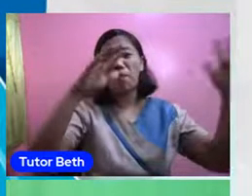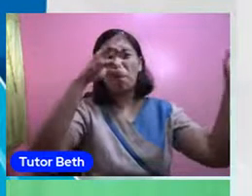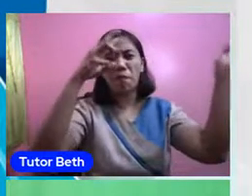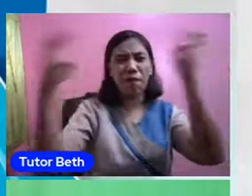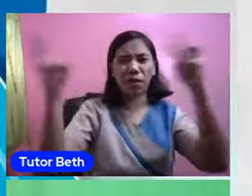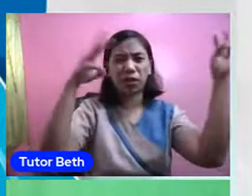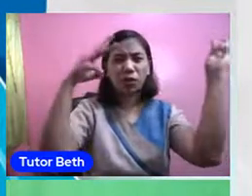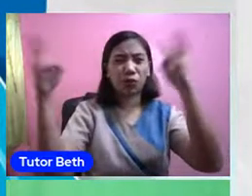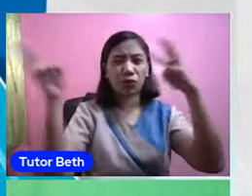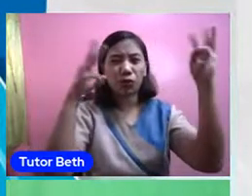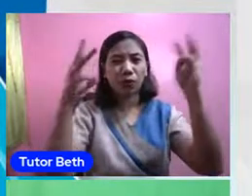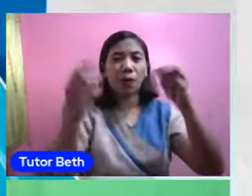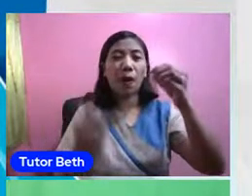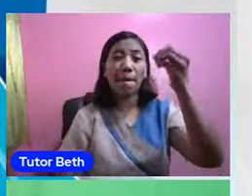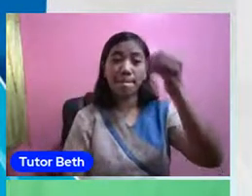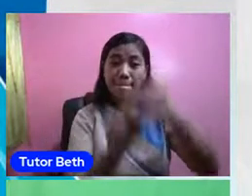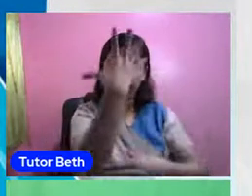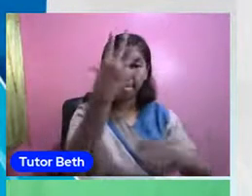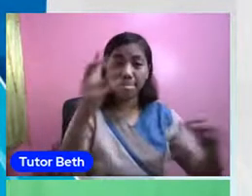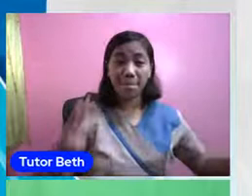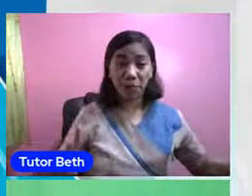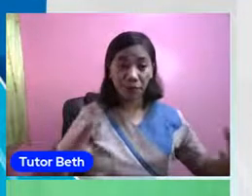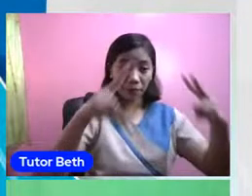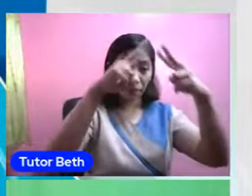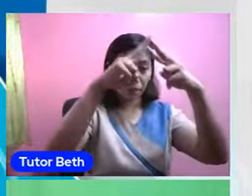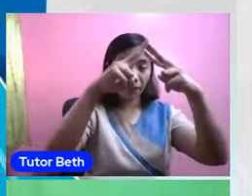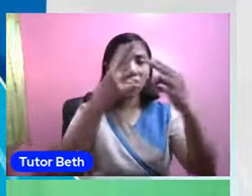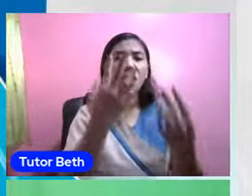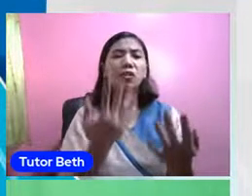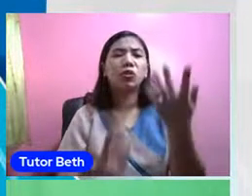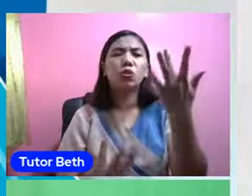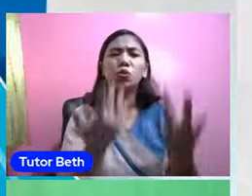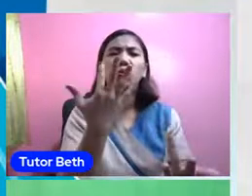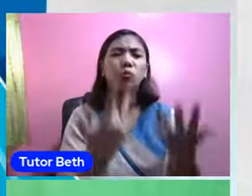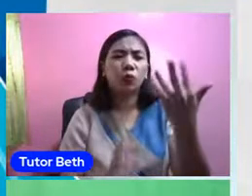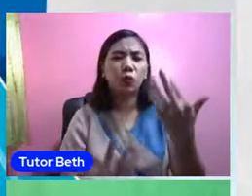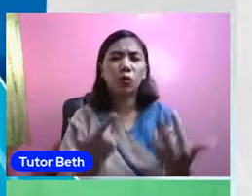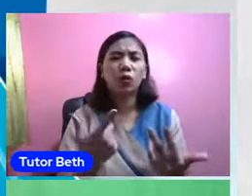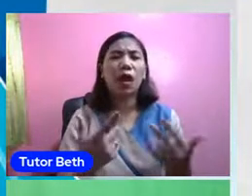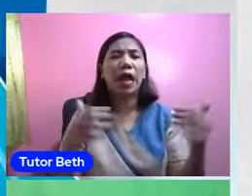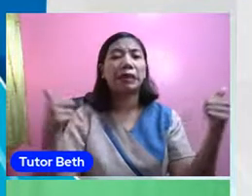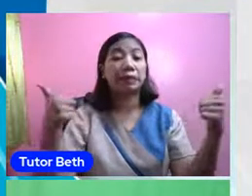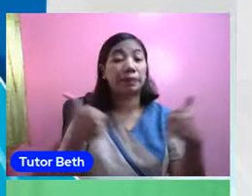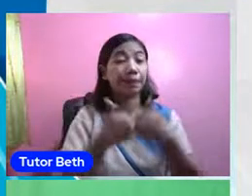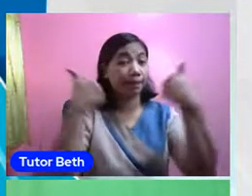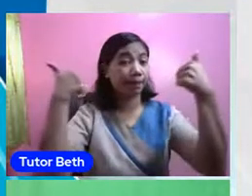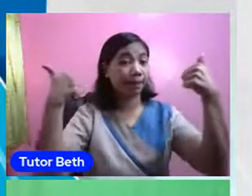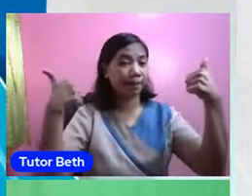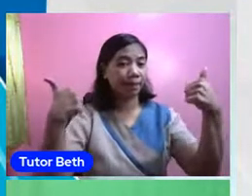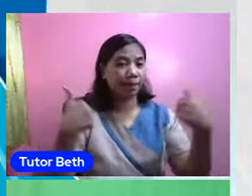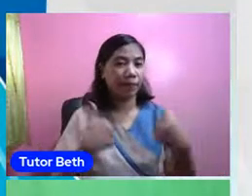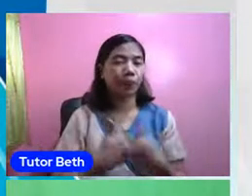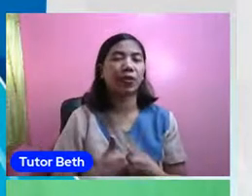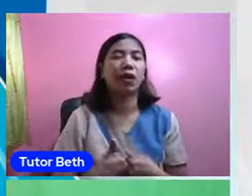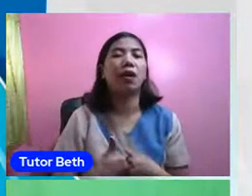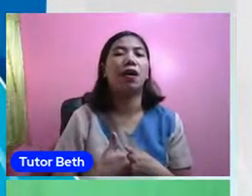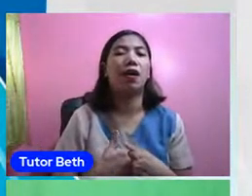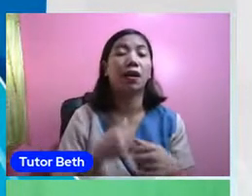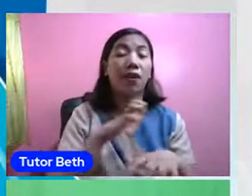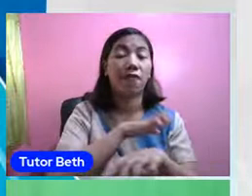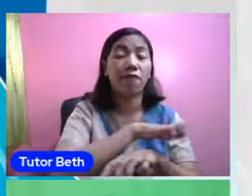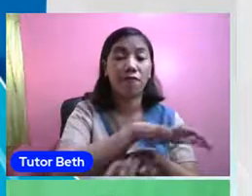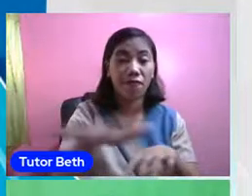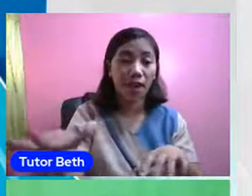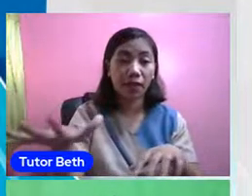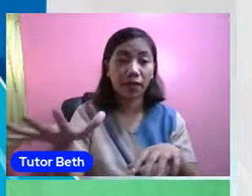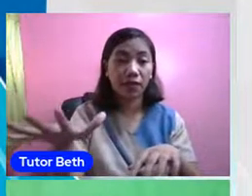vulkan, sunog, at aksidente. Sila yung mga naapektohang, mga iba't